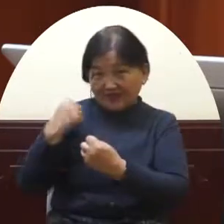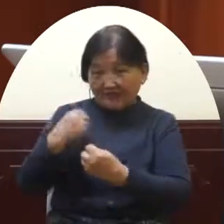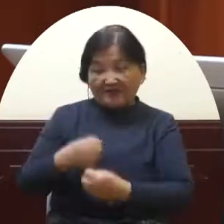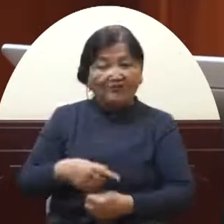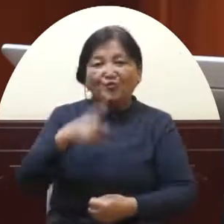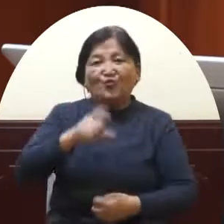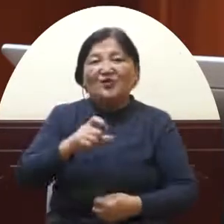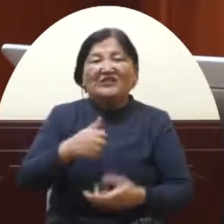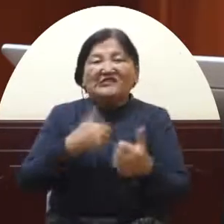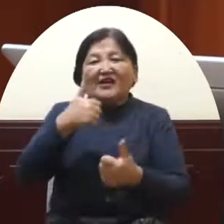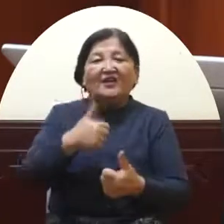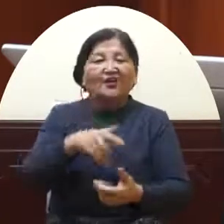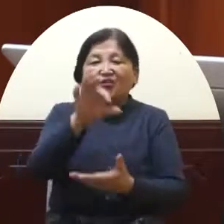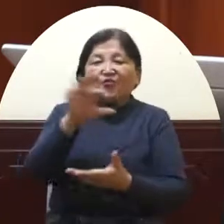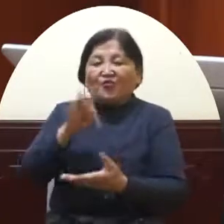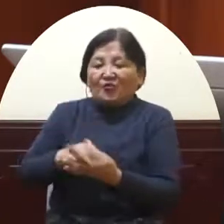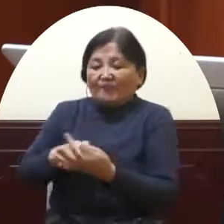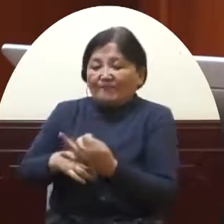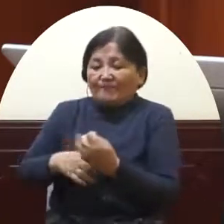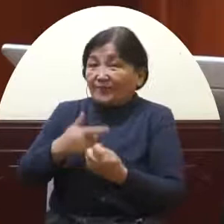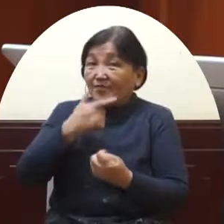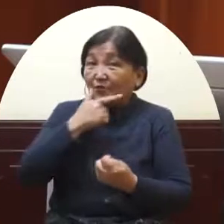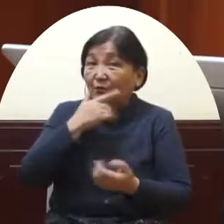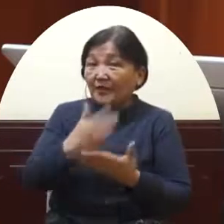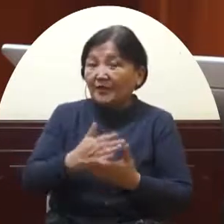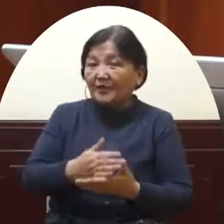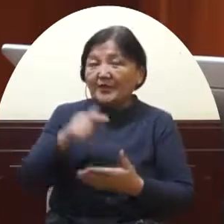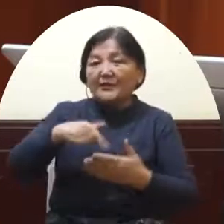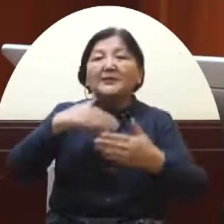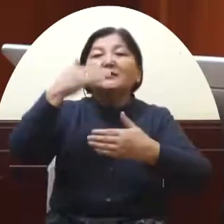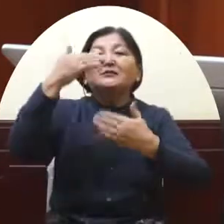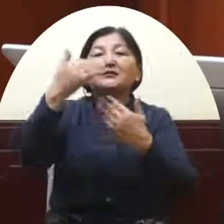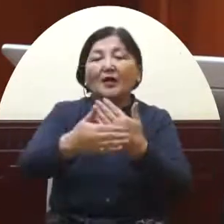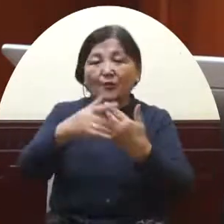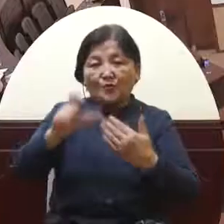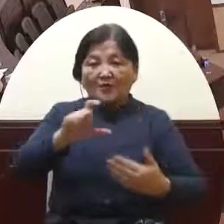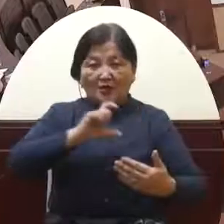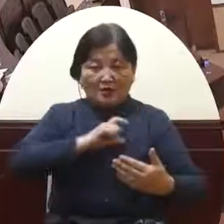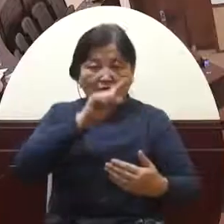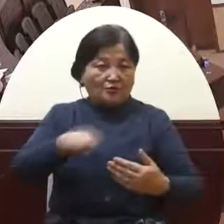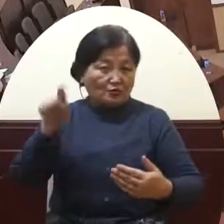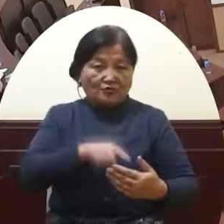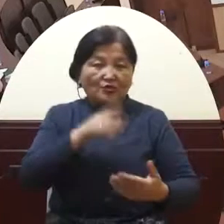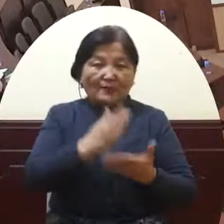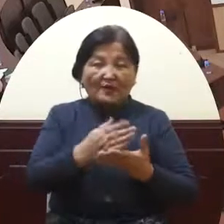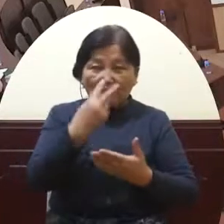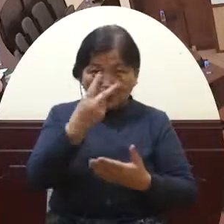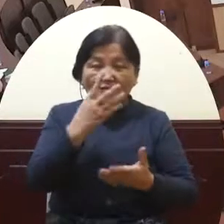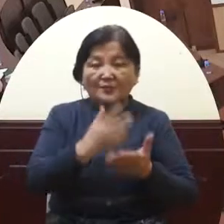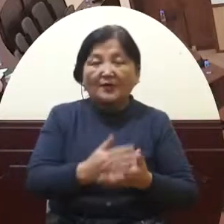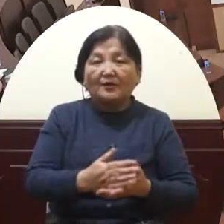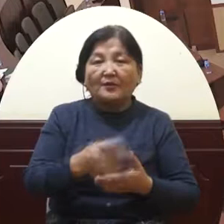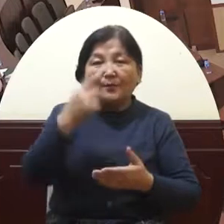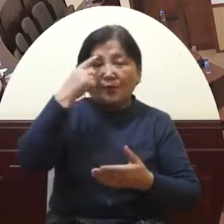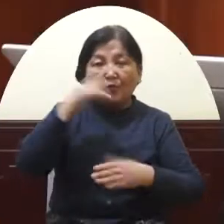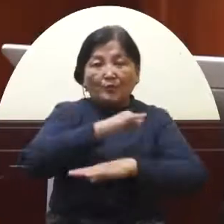Тэр яагаад гэдэг би мэдэхгүй байна. Энэ чинь цаана хүний эрх зөрчигдөд байна гэдэг үндслэг. Хоёрдох нь энэ улс ерөнхийлөгчийн сонгуулийн